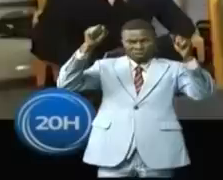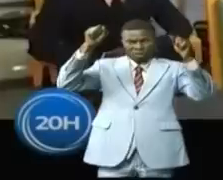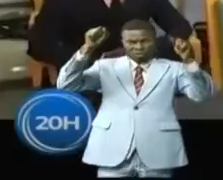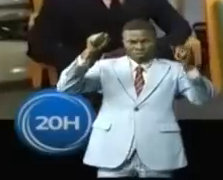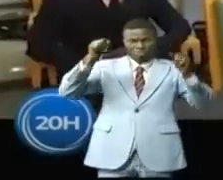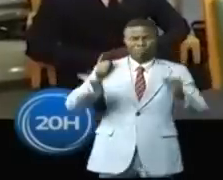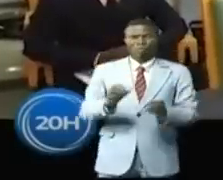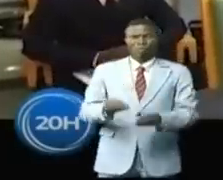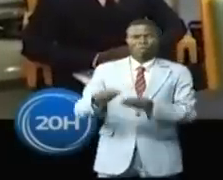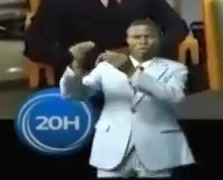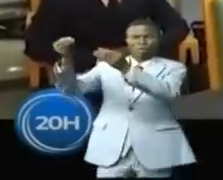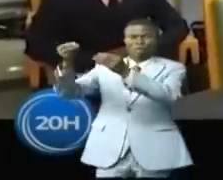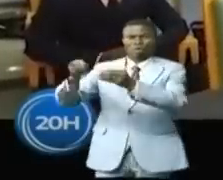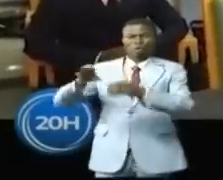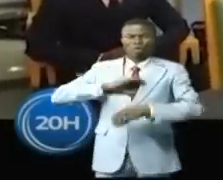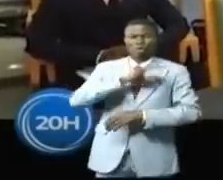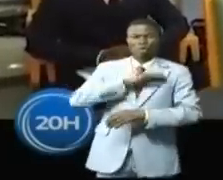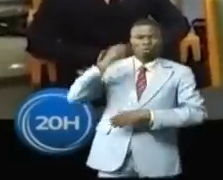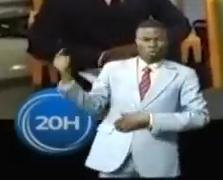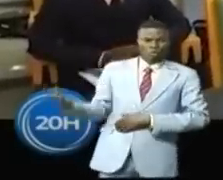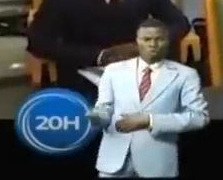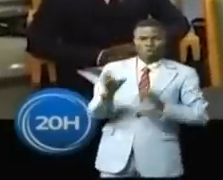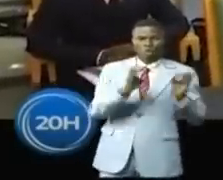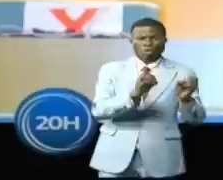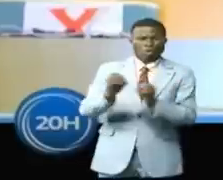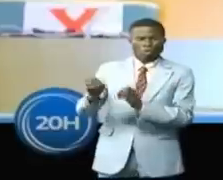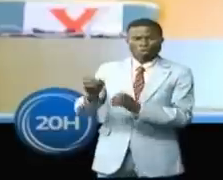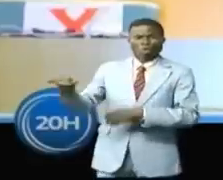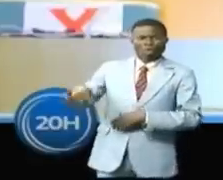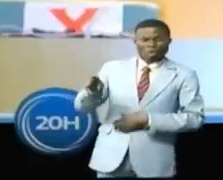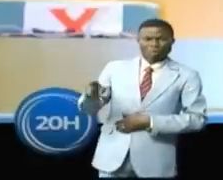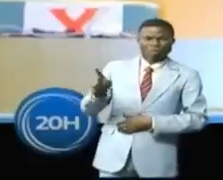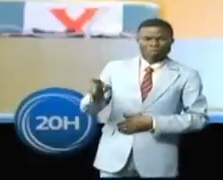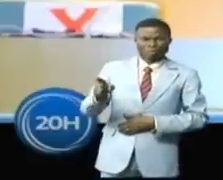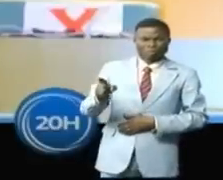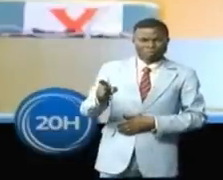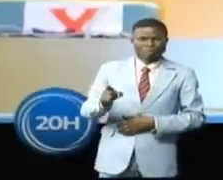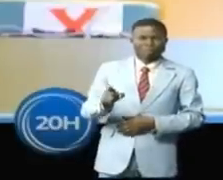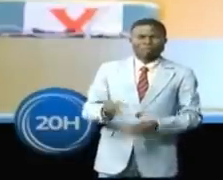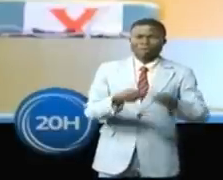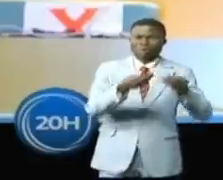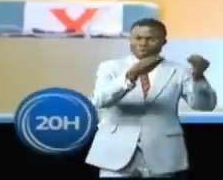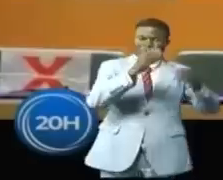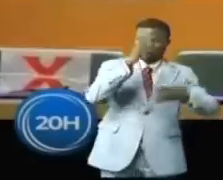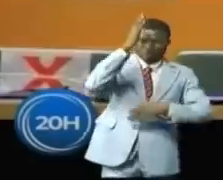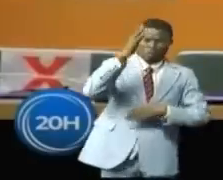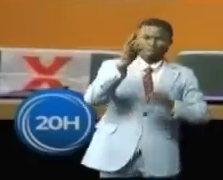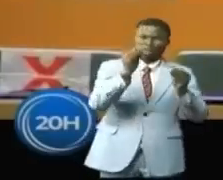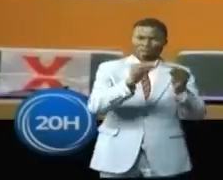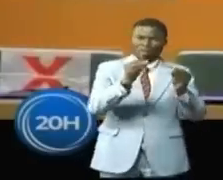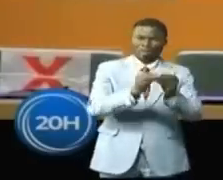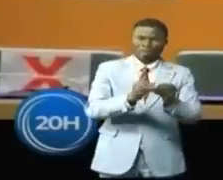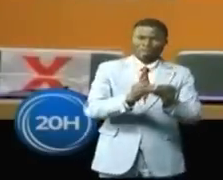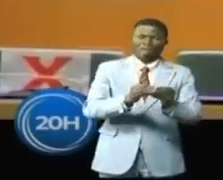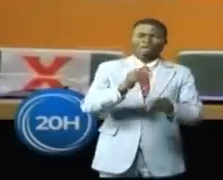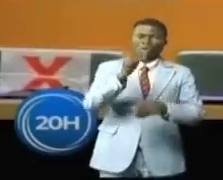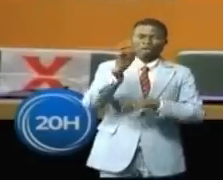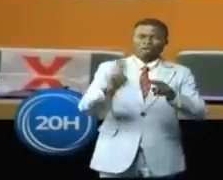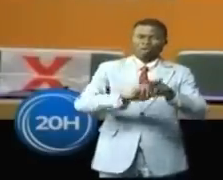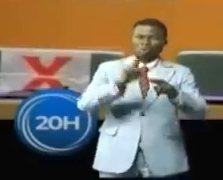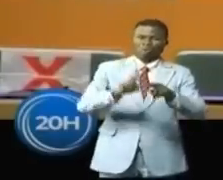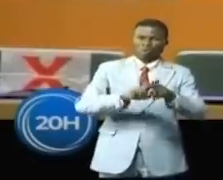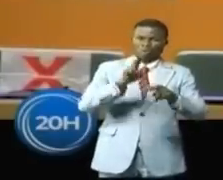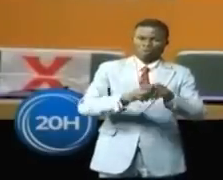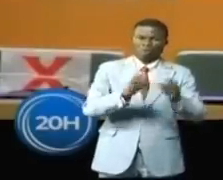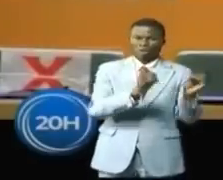envoyé au comité permanent de cette organisation régionale. Il sera soumis à la réunion du conseil exécutif qui